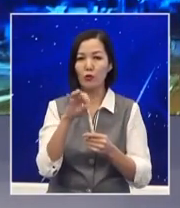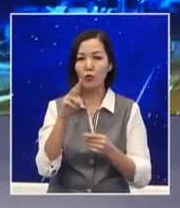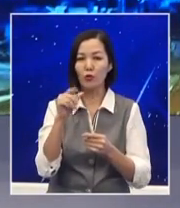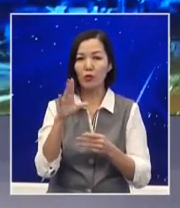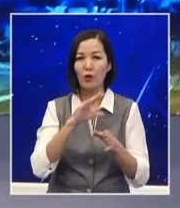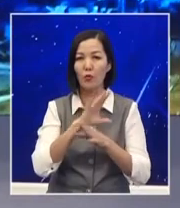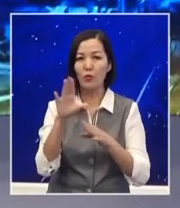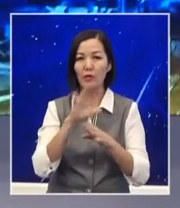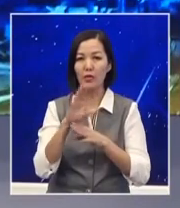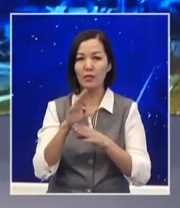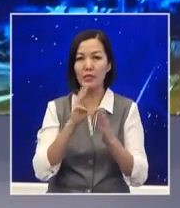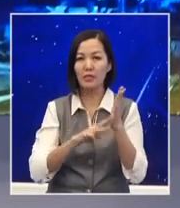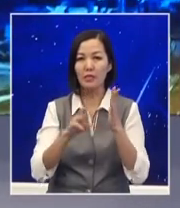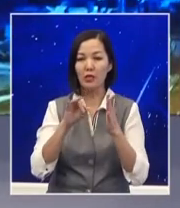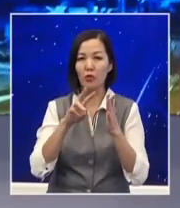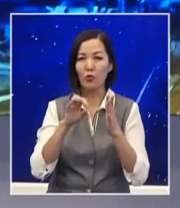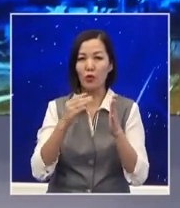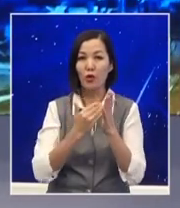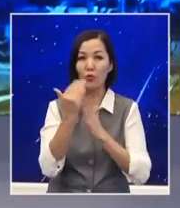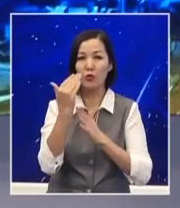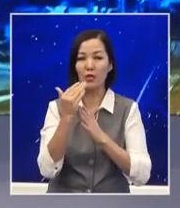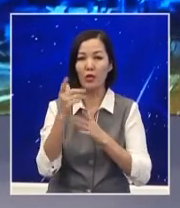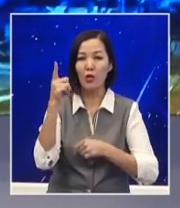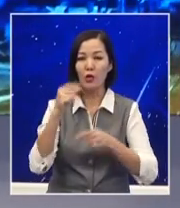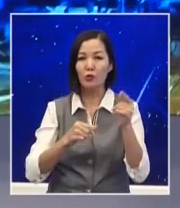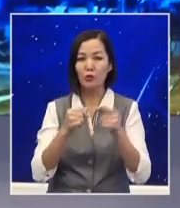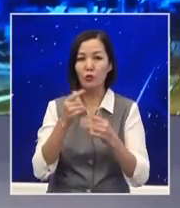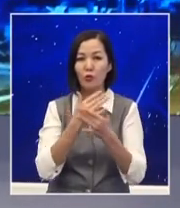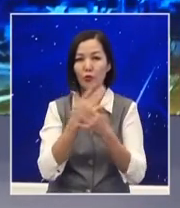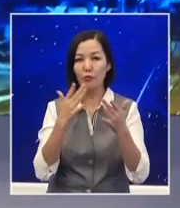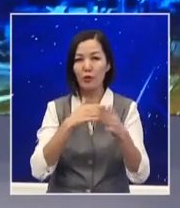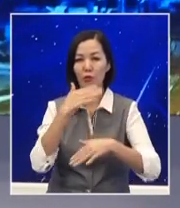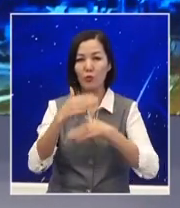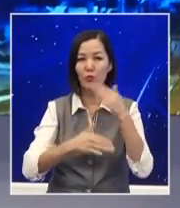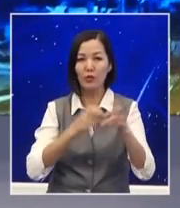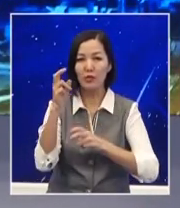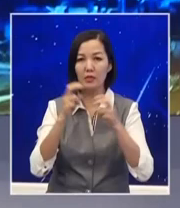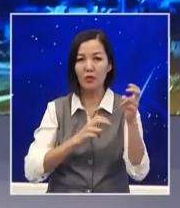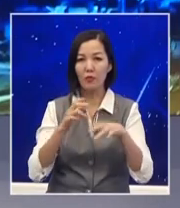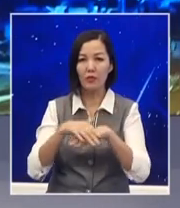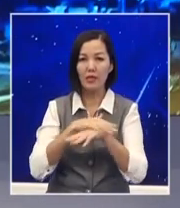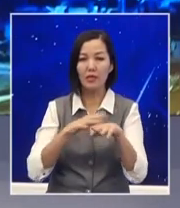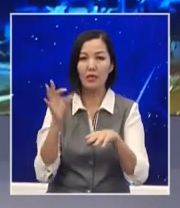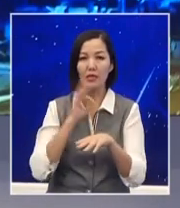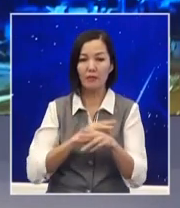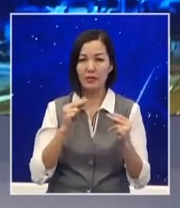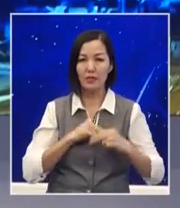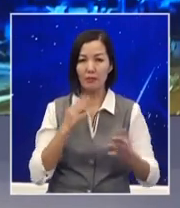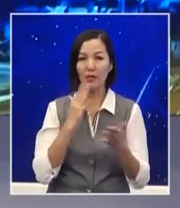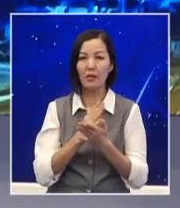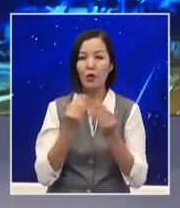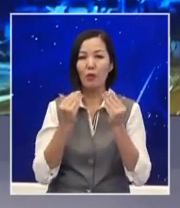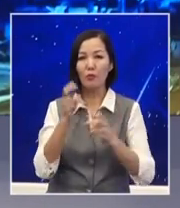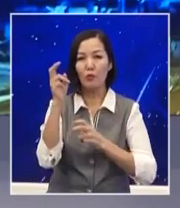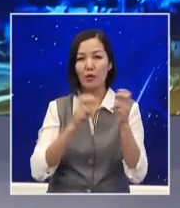көрсеткіш 80 тоннадан асқан. Аудандағы сүт өнімдерін өңдейтін зауыт отандық нарыққа табысты еңбек етіп келеді. Бүгінде